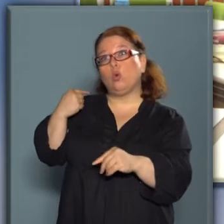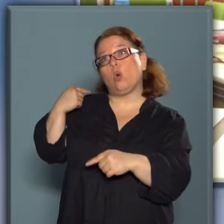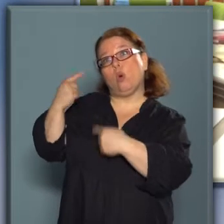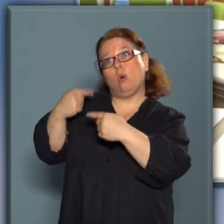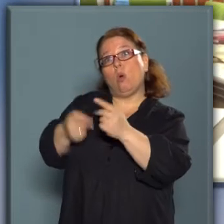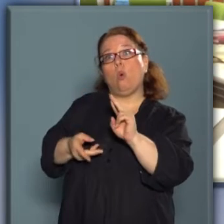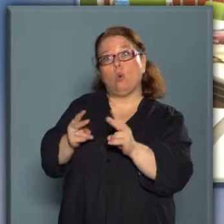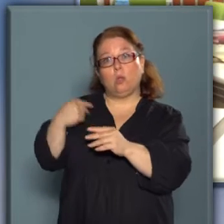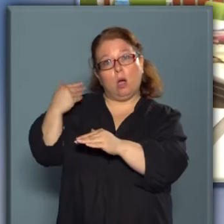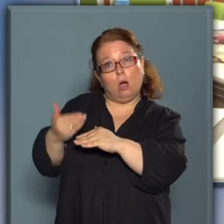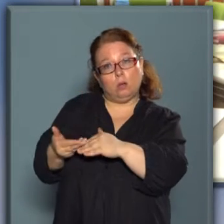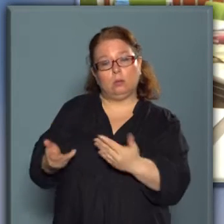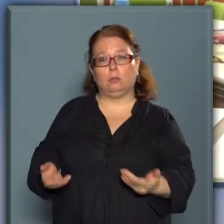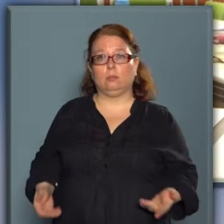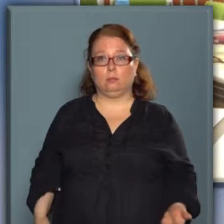honnan jöttek.